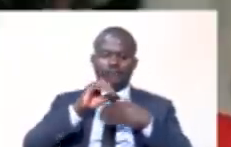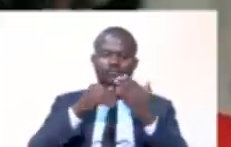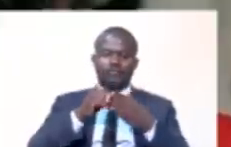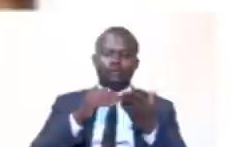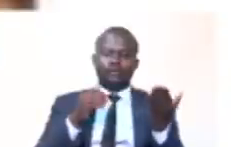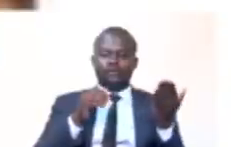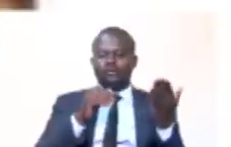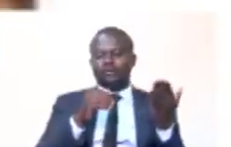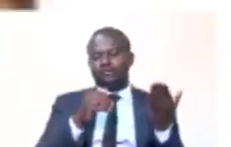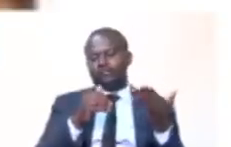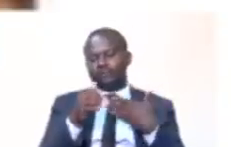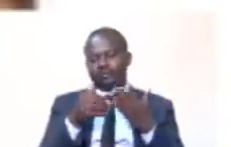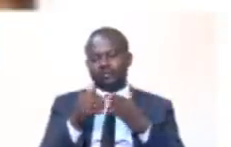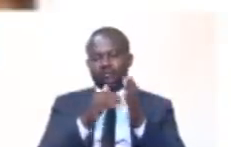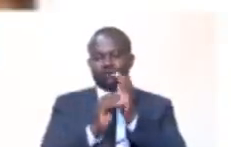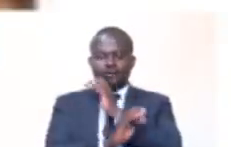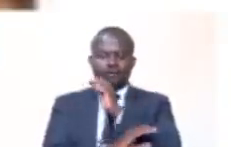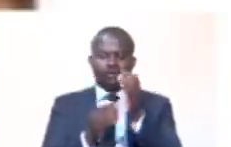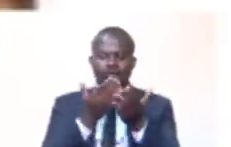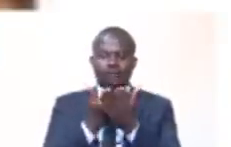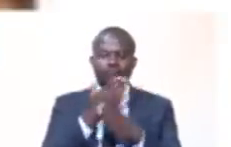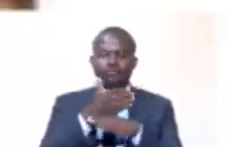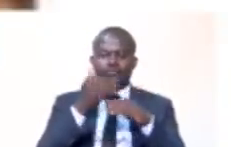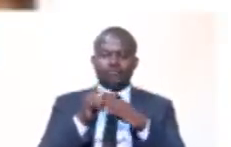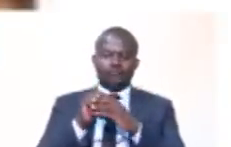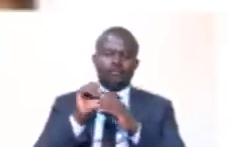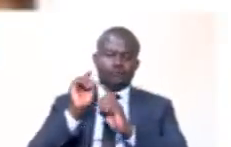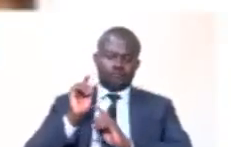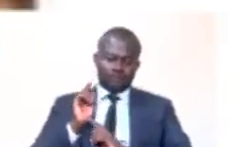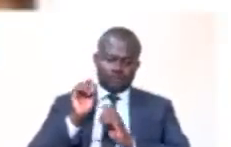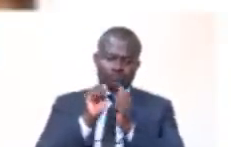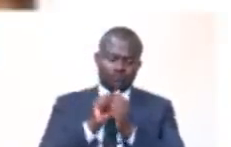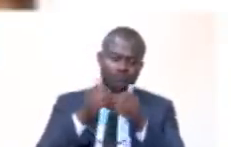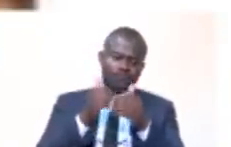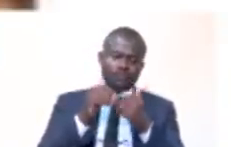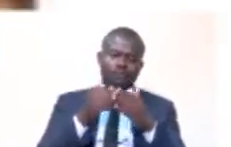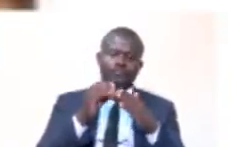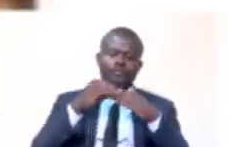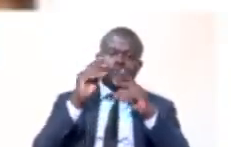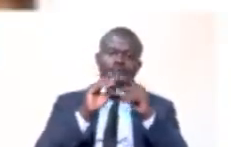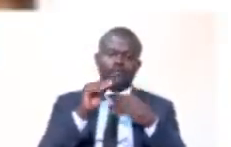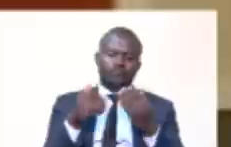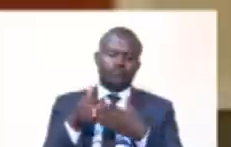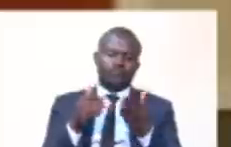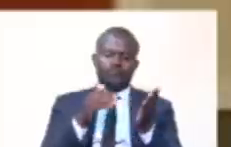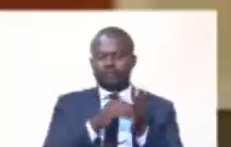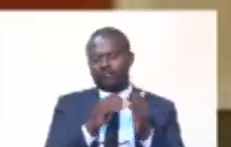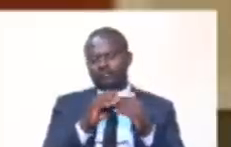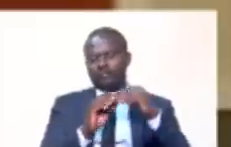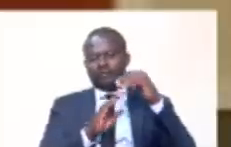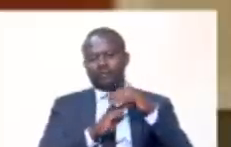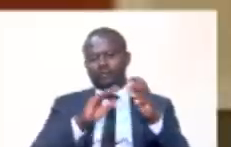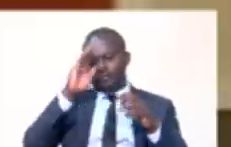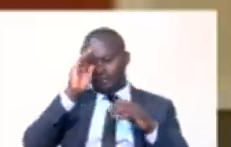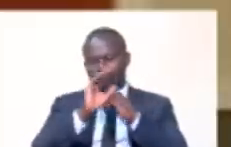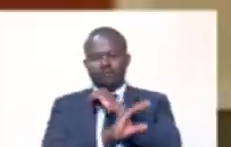iz'ububanyi n'amahanga. Iki gihugu kandi kikaba cyasabye Minisiteri y'Umutekano no kwegereza kuyoboza abaturage ndetse n'ubuyobozi bukuru bwa polisi